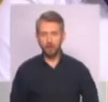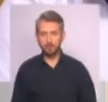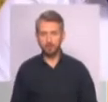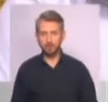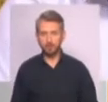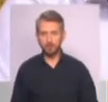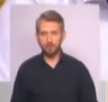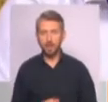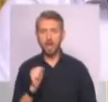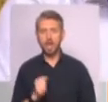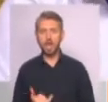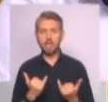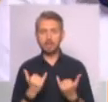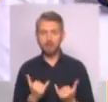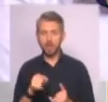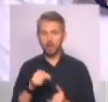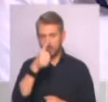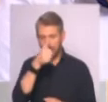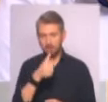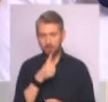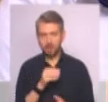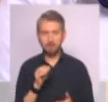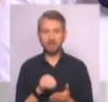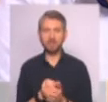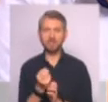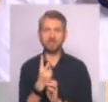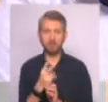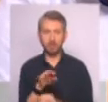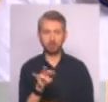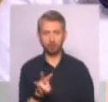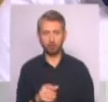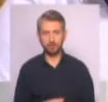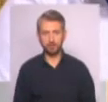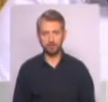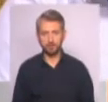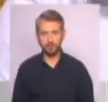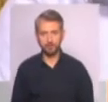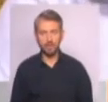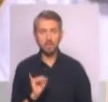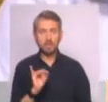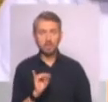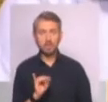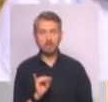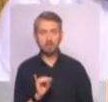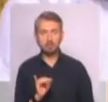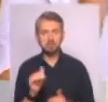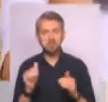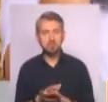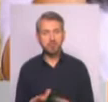А сейчас в этом месяце поставили 12 тонн. И ни на грамм